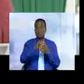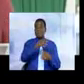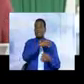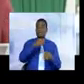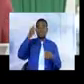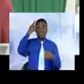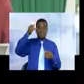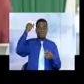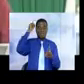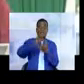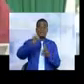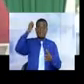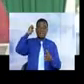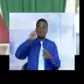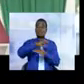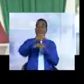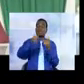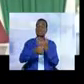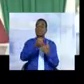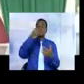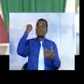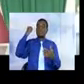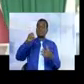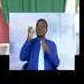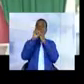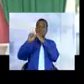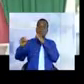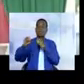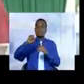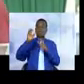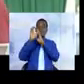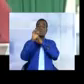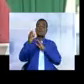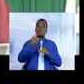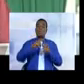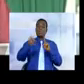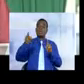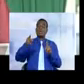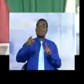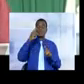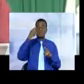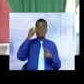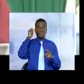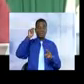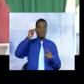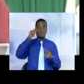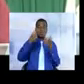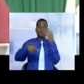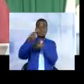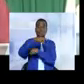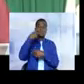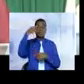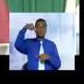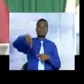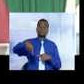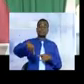que c'était tout simplement un slogan de campagne. Mais vous êtes témoin aujourd'hui de voir